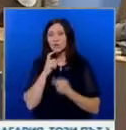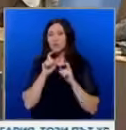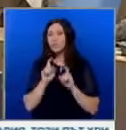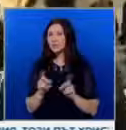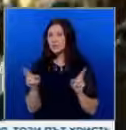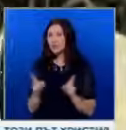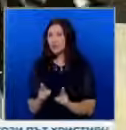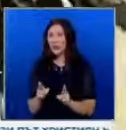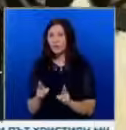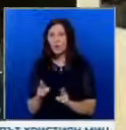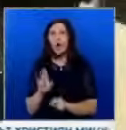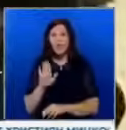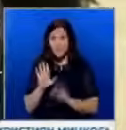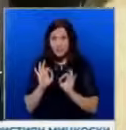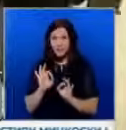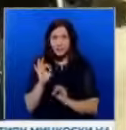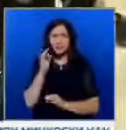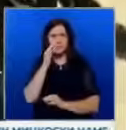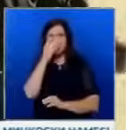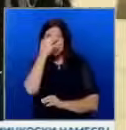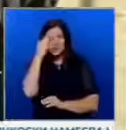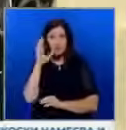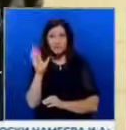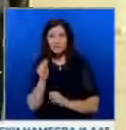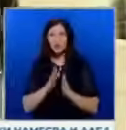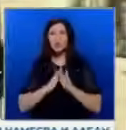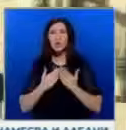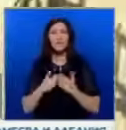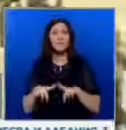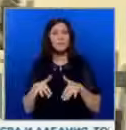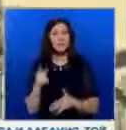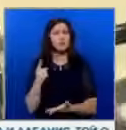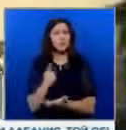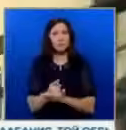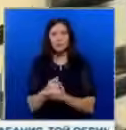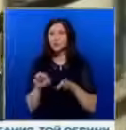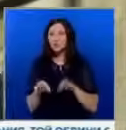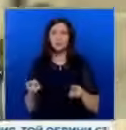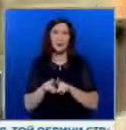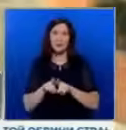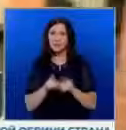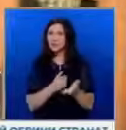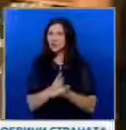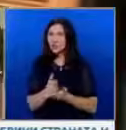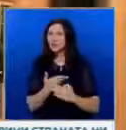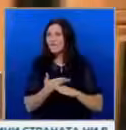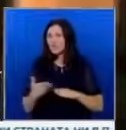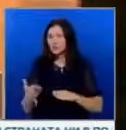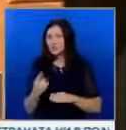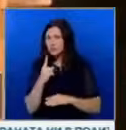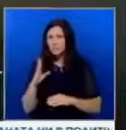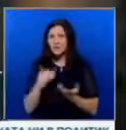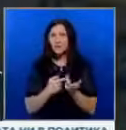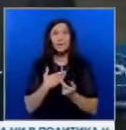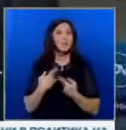коментираха лаконично. Вие наистина ли си мислите, че всички членове на парламента са длъжни да гласуват по един и същи начин винаги? За първи път